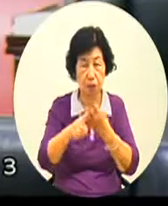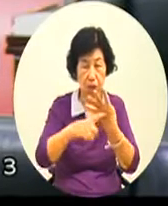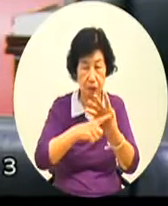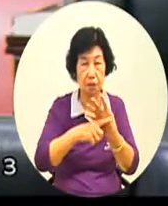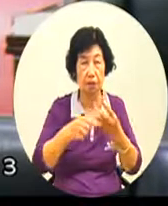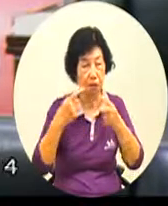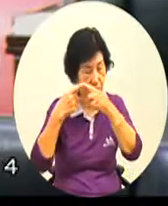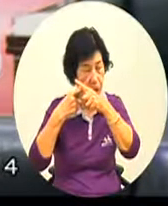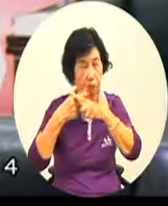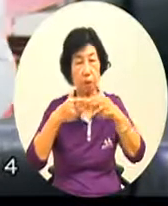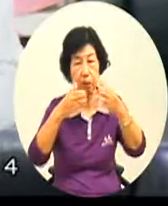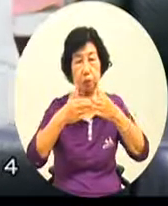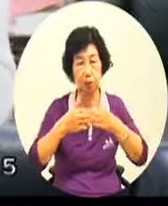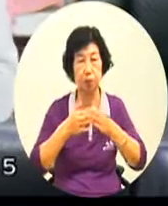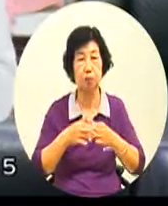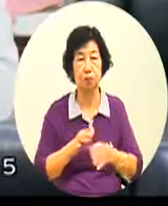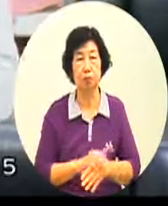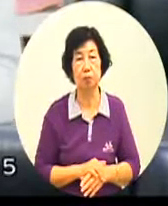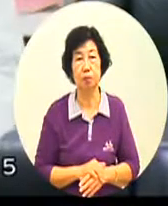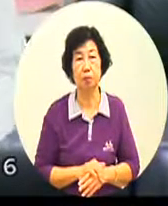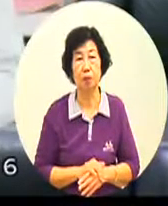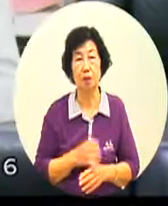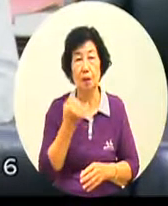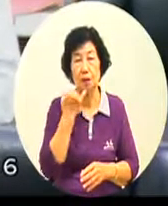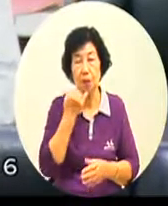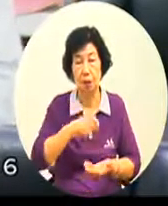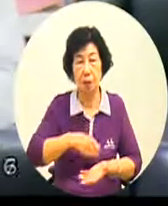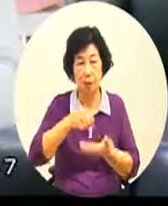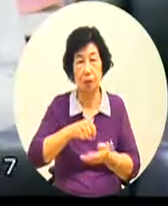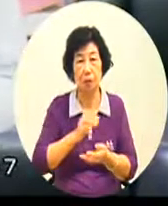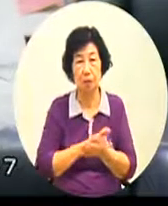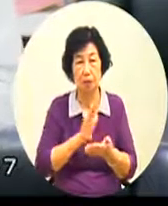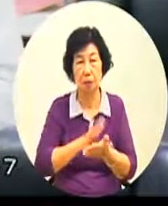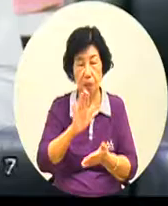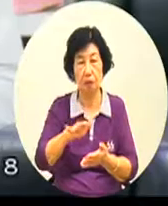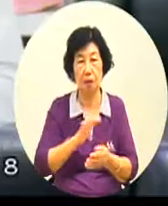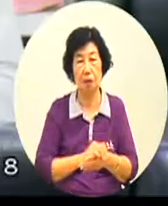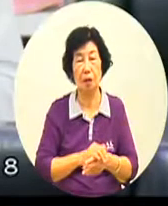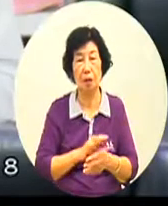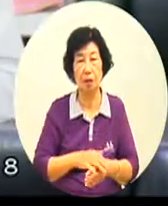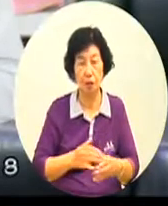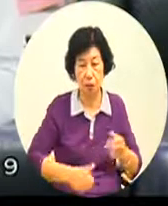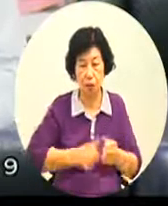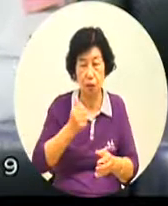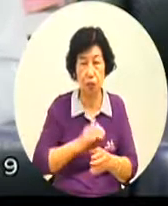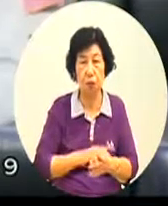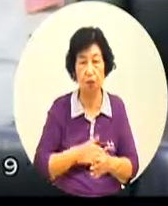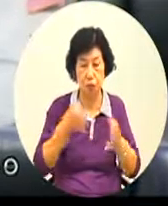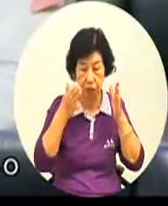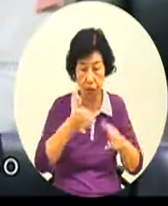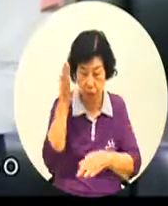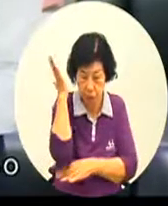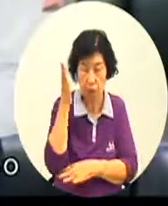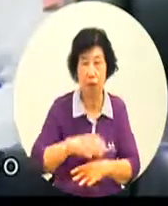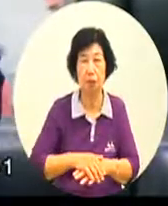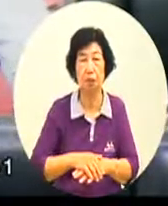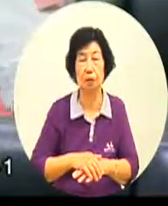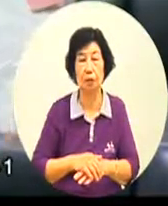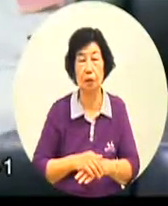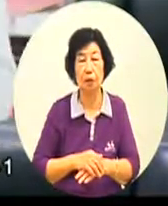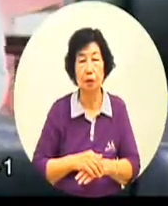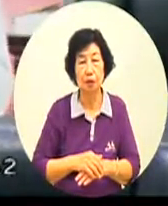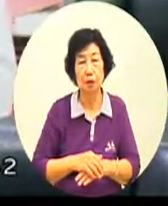对啊。 是。 然后才能提供一个我们高雄未来一个施政的方向。对，其实住在高雄很好啊，